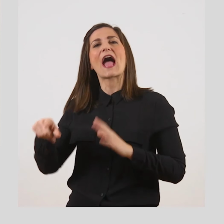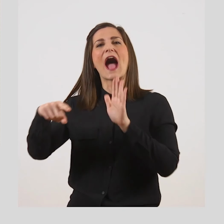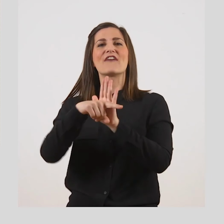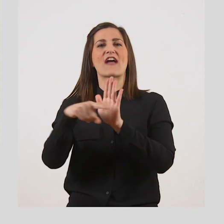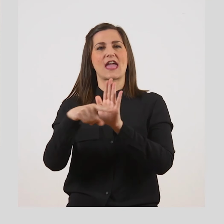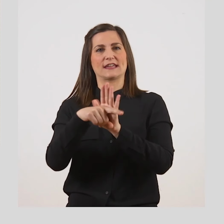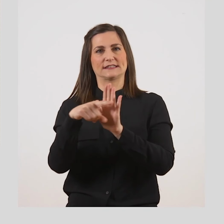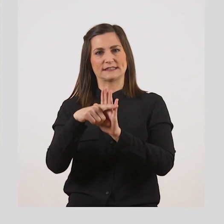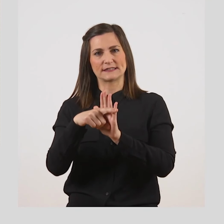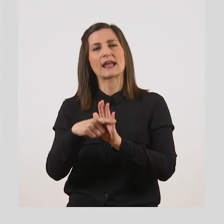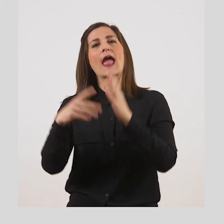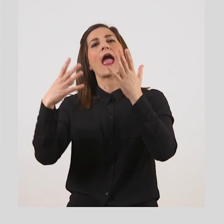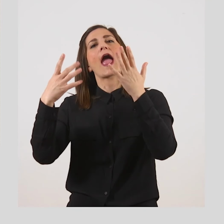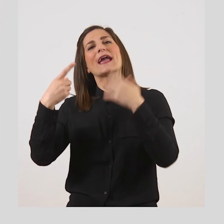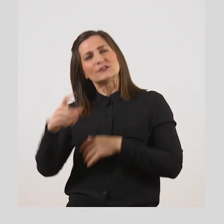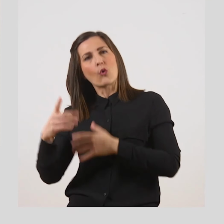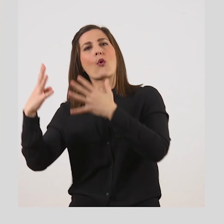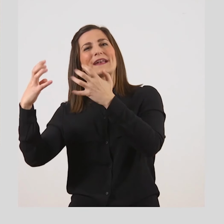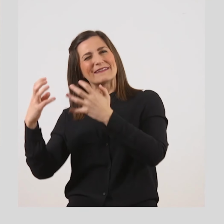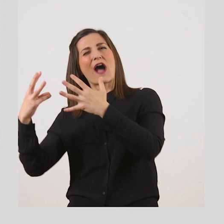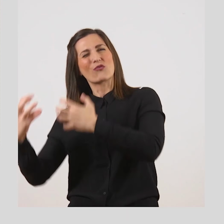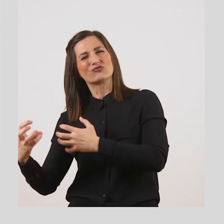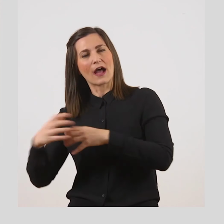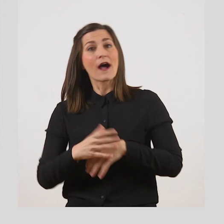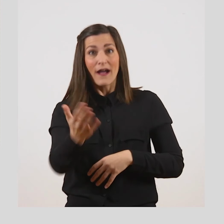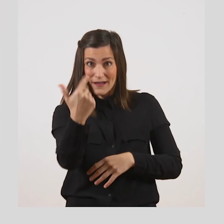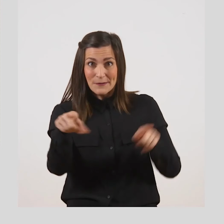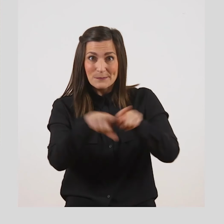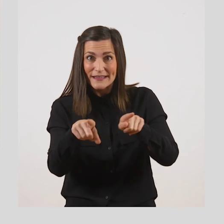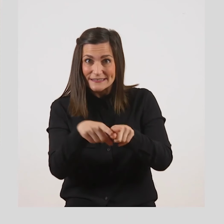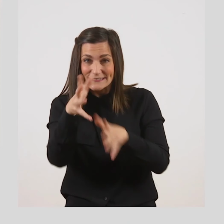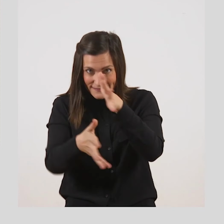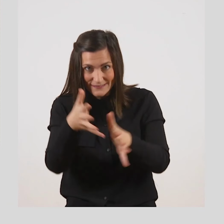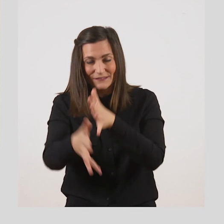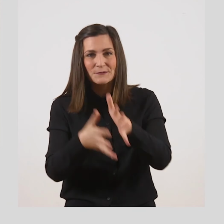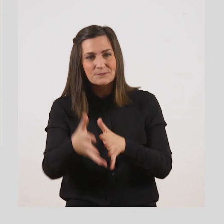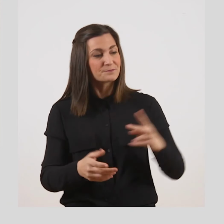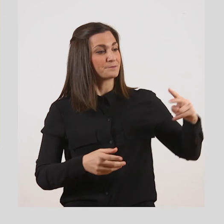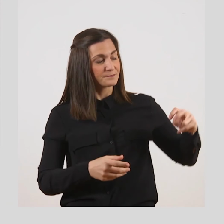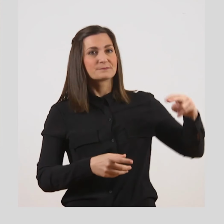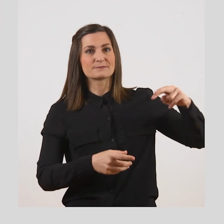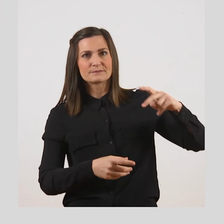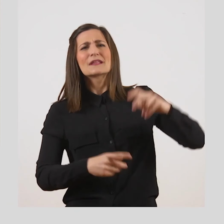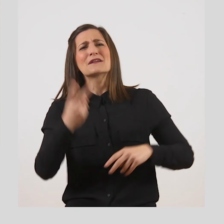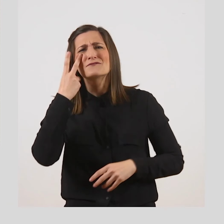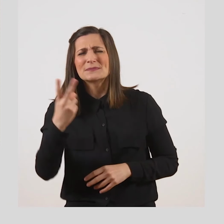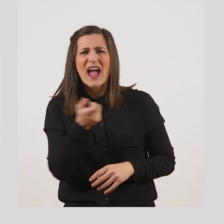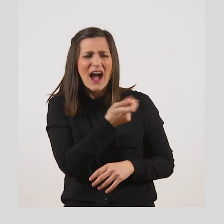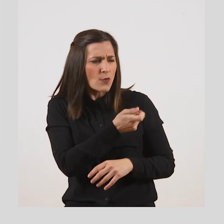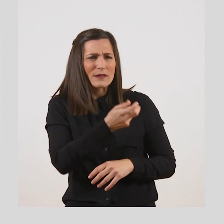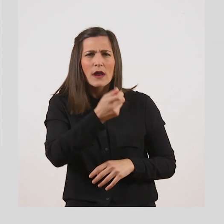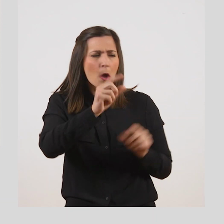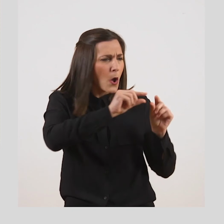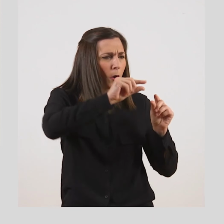αφαίρεσης. Πολύ ωραία. Πάμε να δούμε, να ανέβουμε τα σκαλάκια. Σε κάθε σκαλοπάτι βλέπω και από έναν αριθμό.